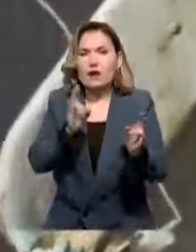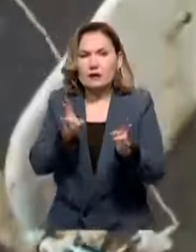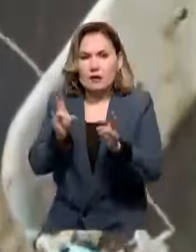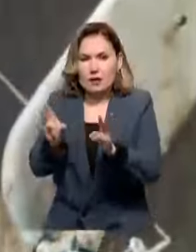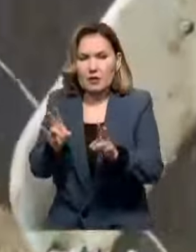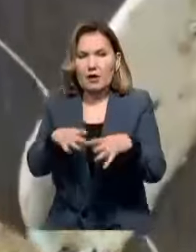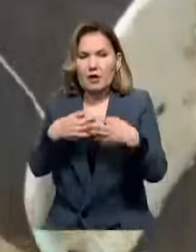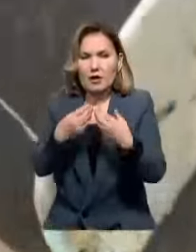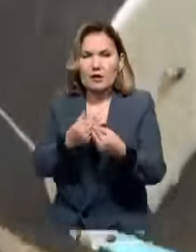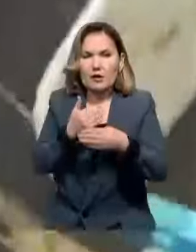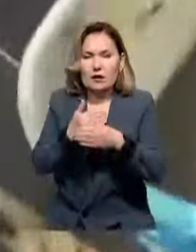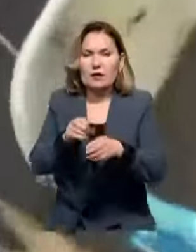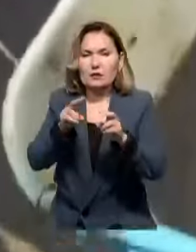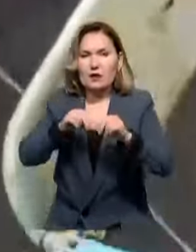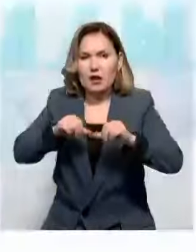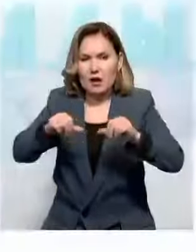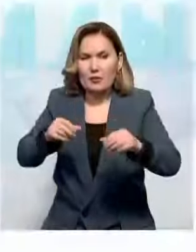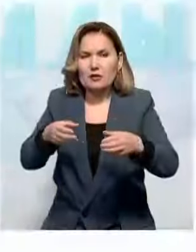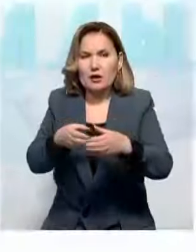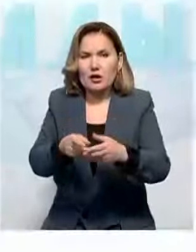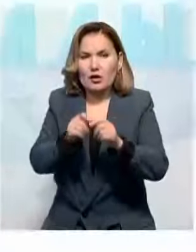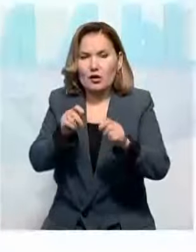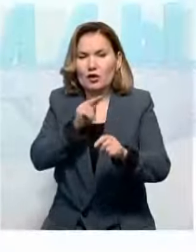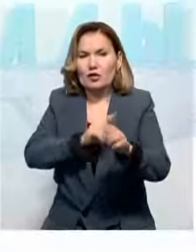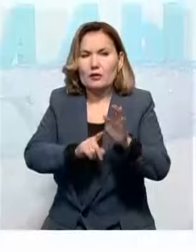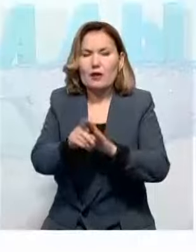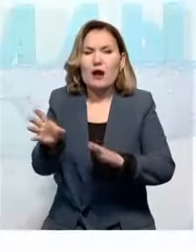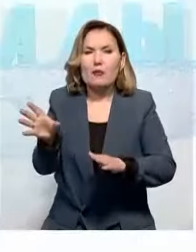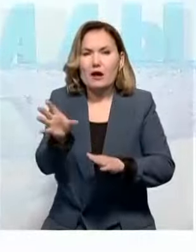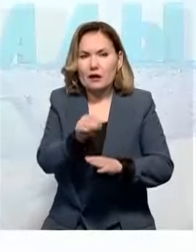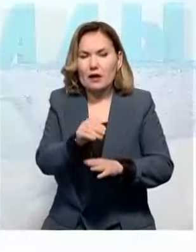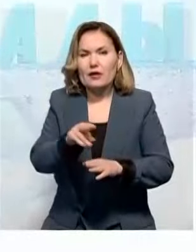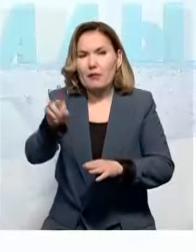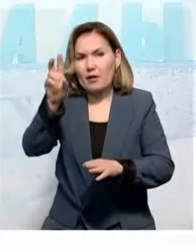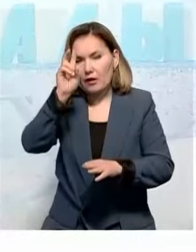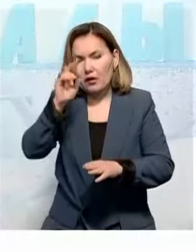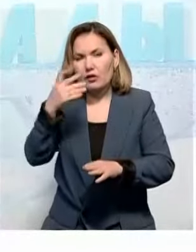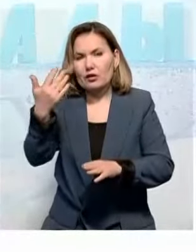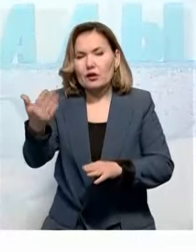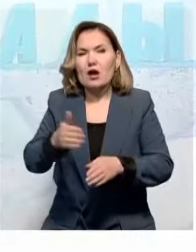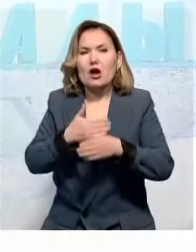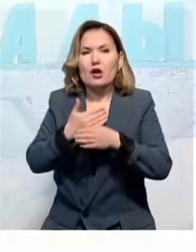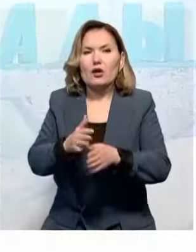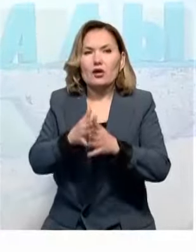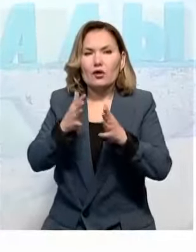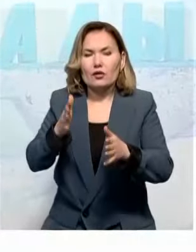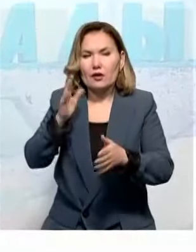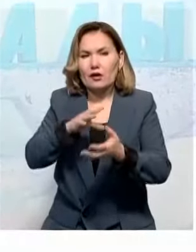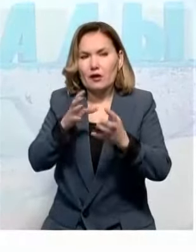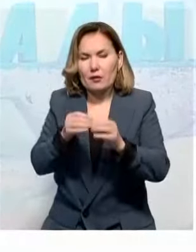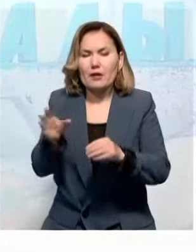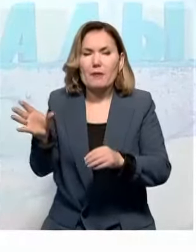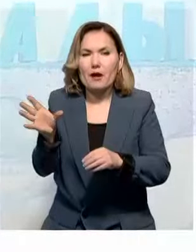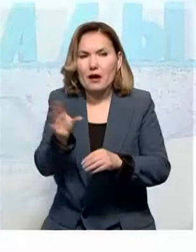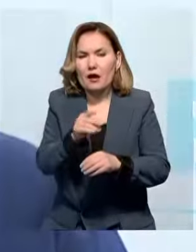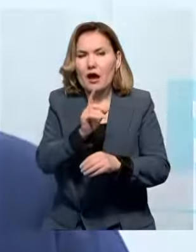көмек жасау үшін арнайы комиссия құрылды. Барлығына да мемлекет тарапынан көмек берілетін болады. Бір де бір адам